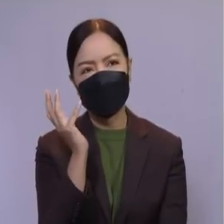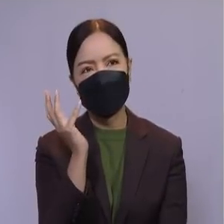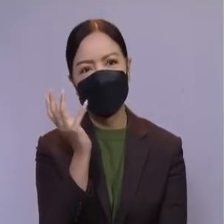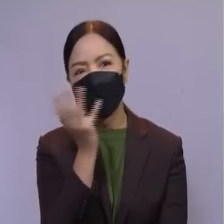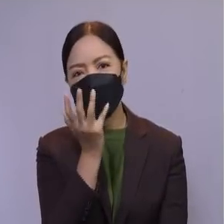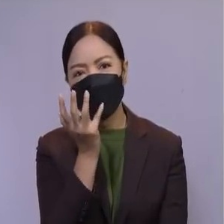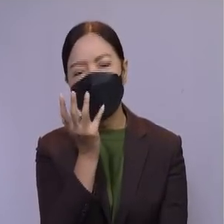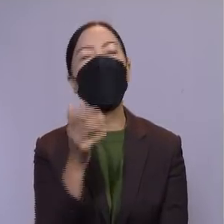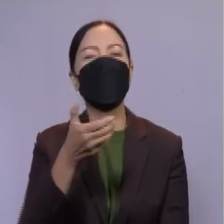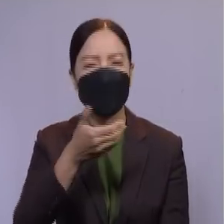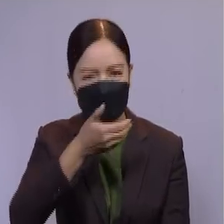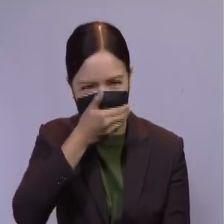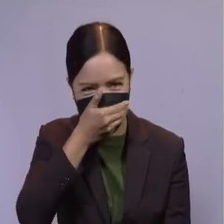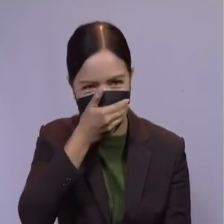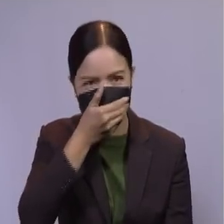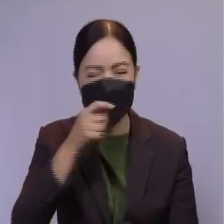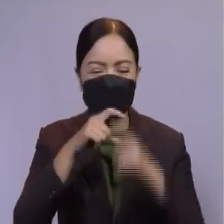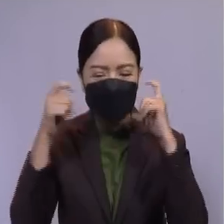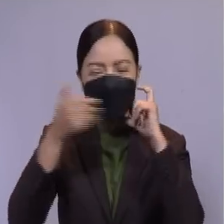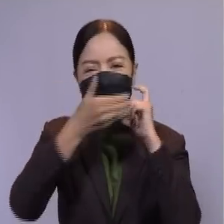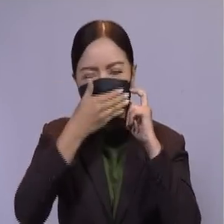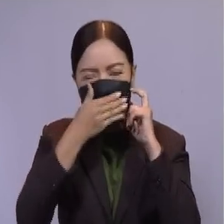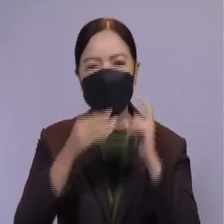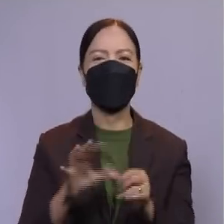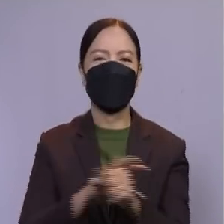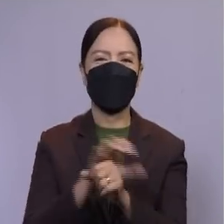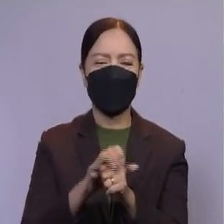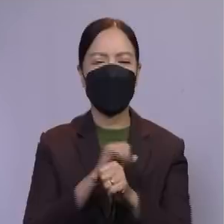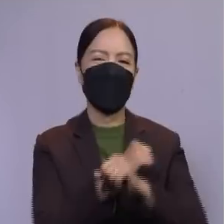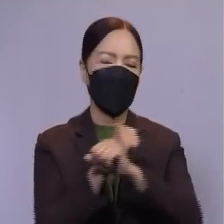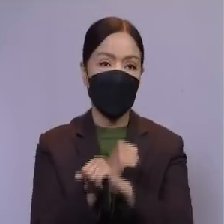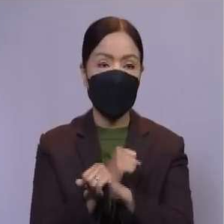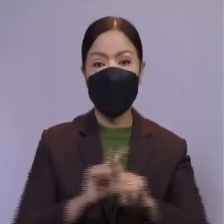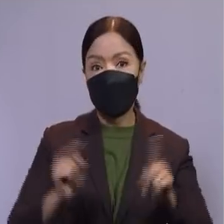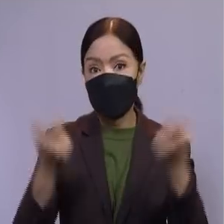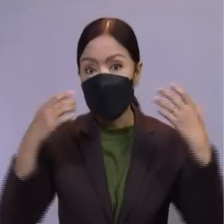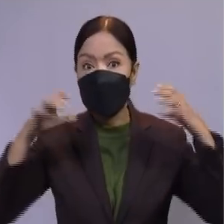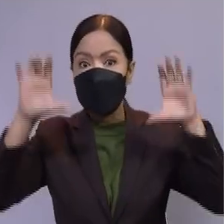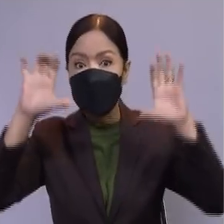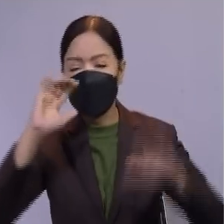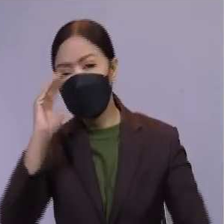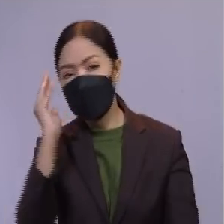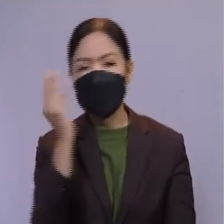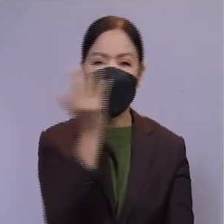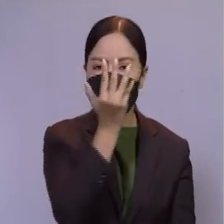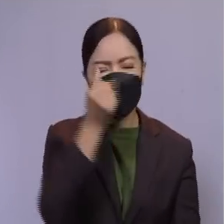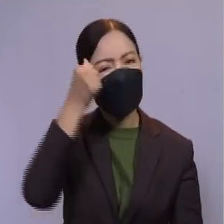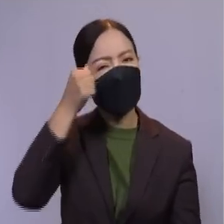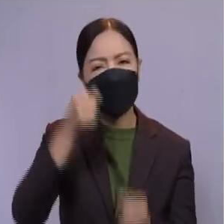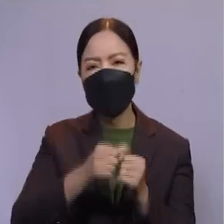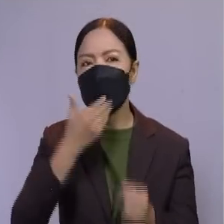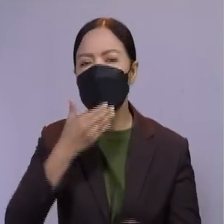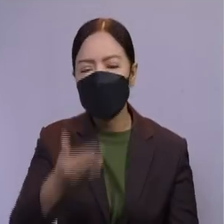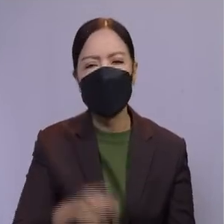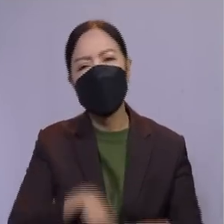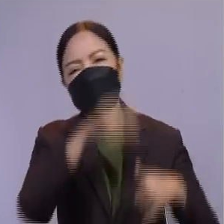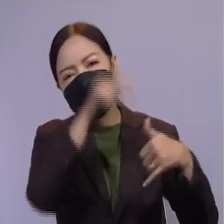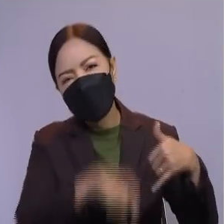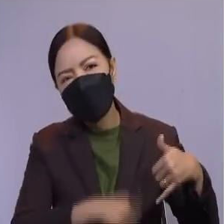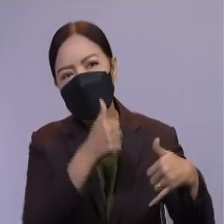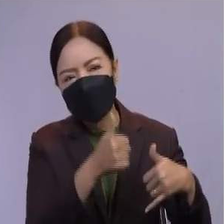ป้องกันโคลงอีก 19แต่ขณะเดียวกันภายใต้หน้ากากของรัฐบาลที่สร้างภาพจำตลอดเวลาว่าเป็นคนดี